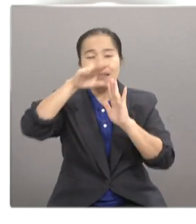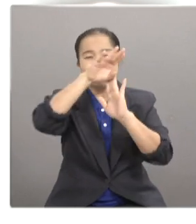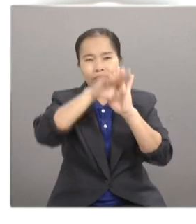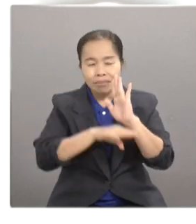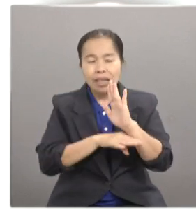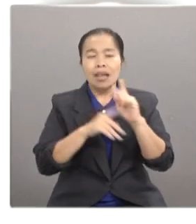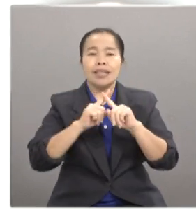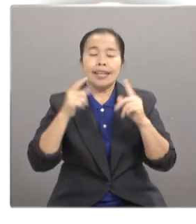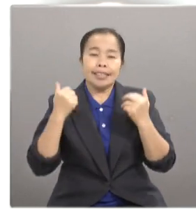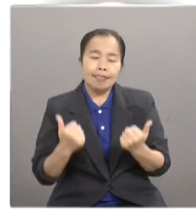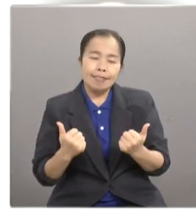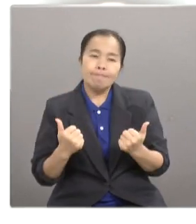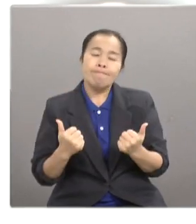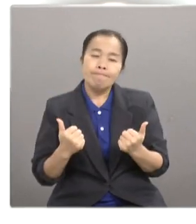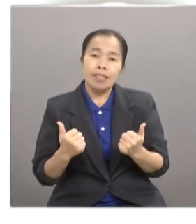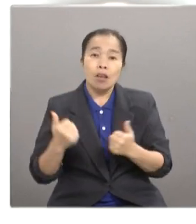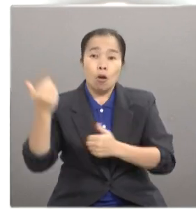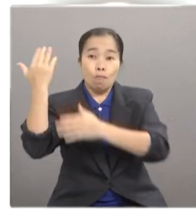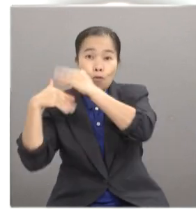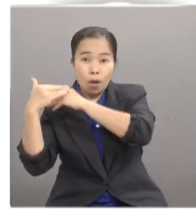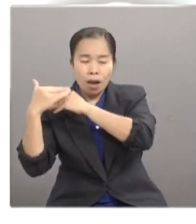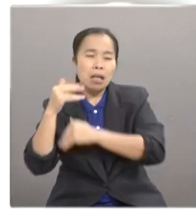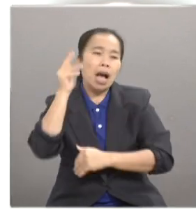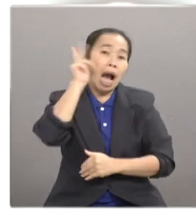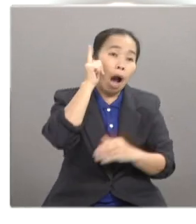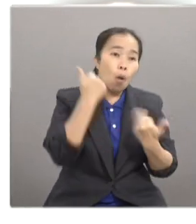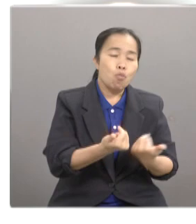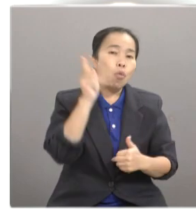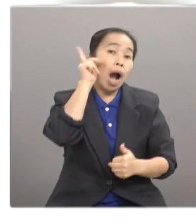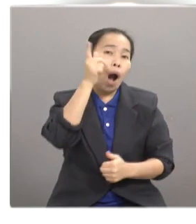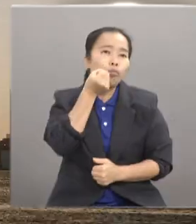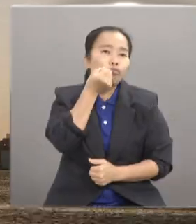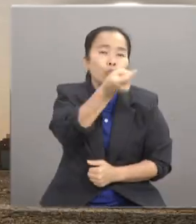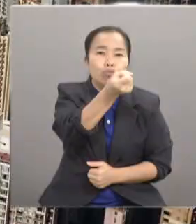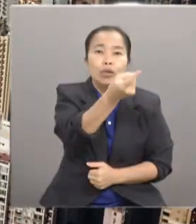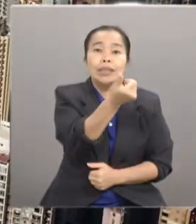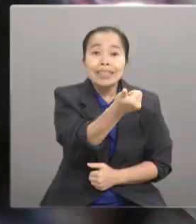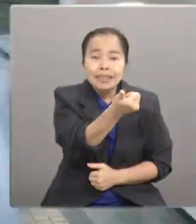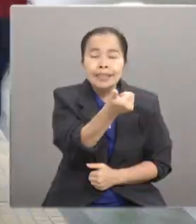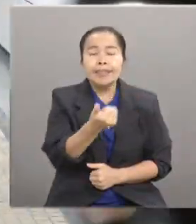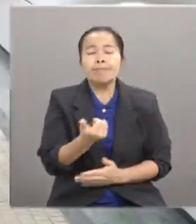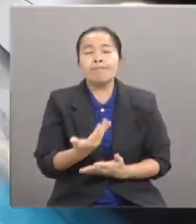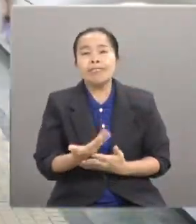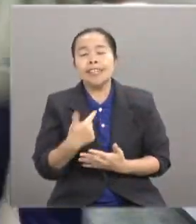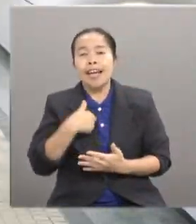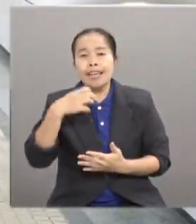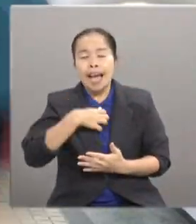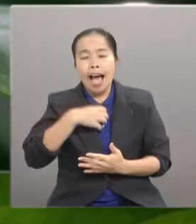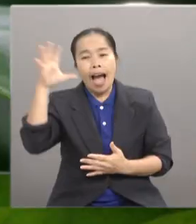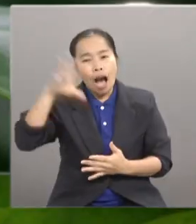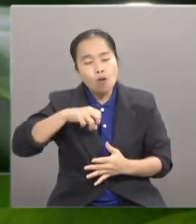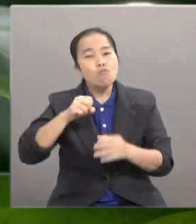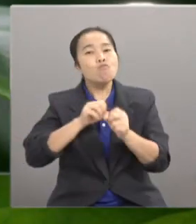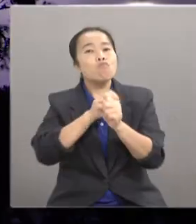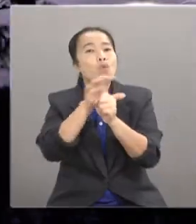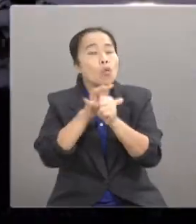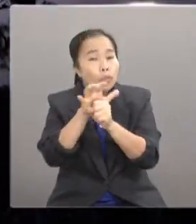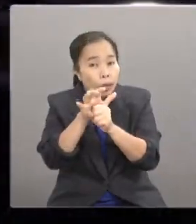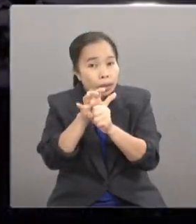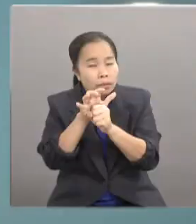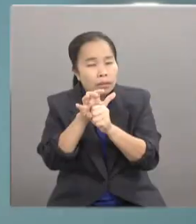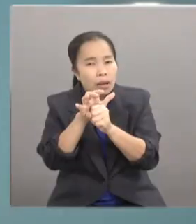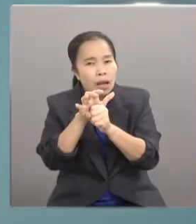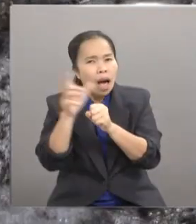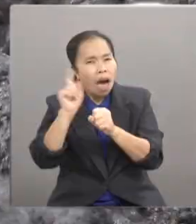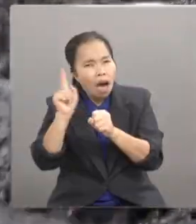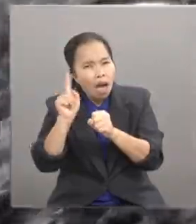ánh Syl practicingลการเร่าเรอง Covid ใแง่ที่ว่าเลาตอน